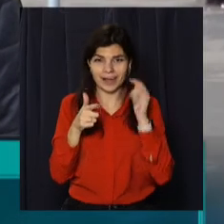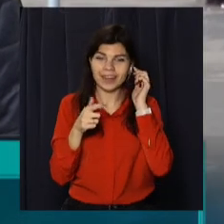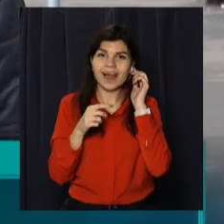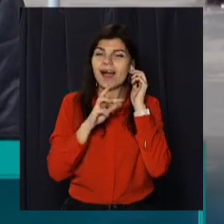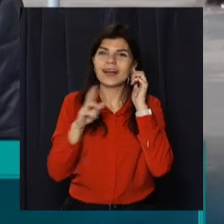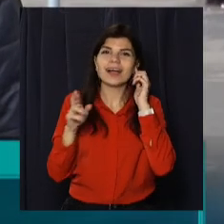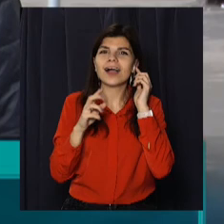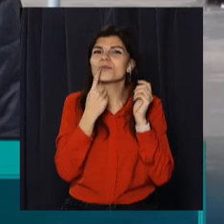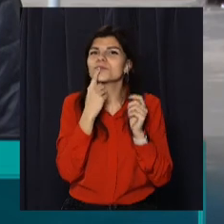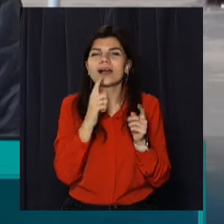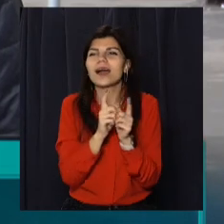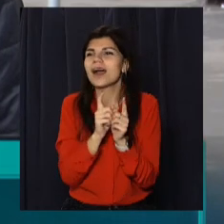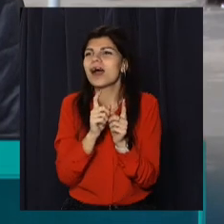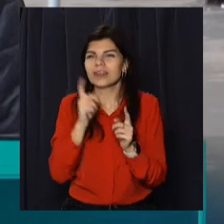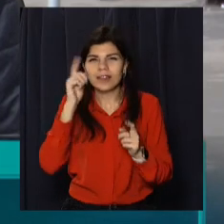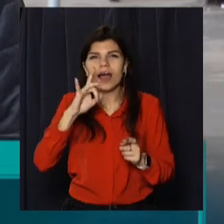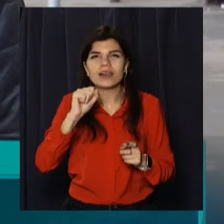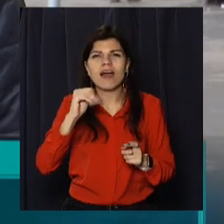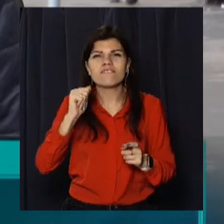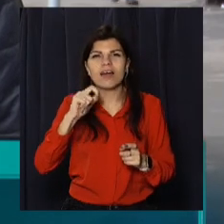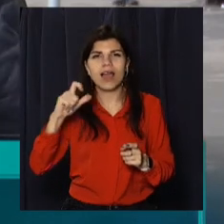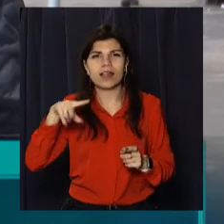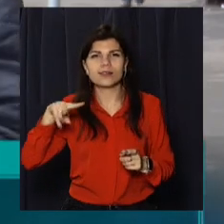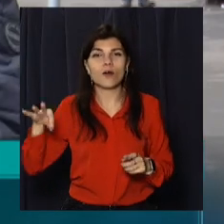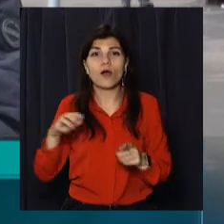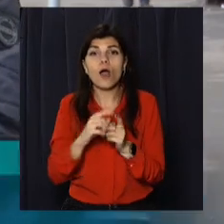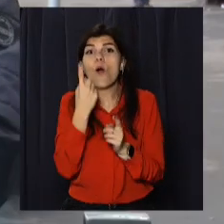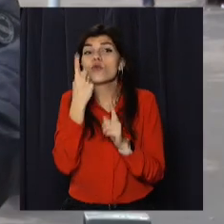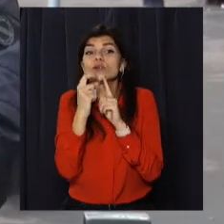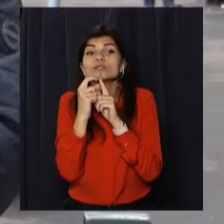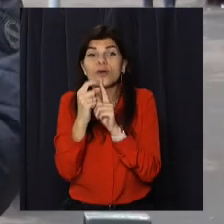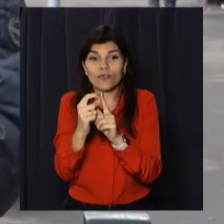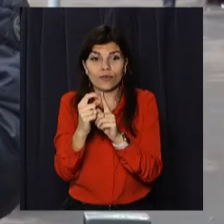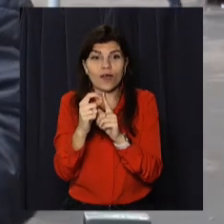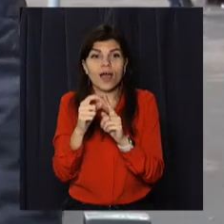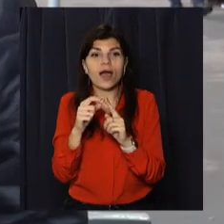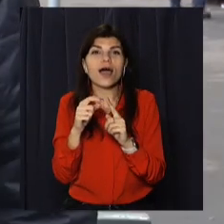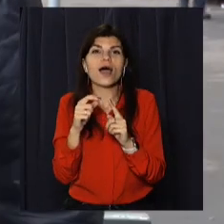слів, не втримався та випалив нецензурне слово,